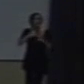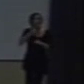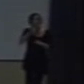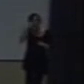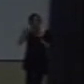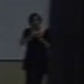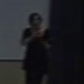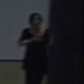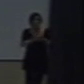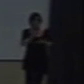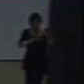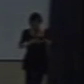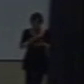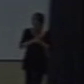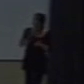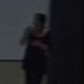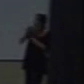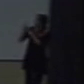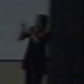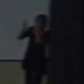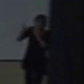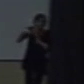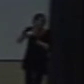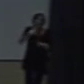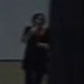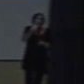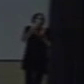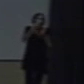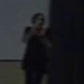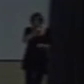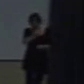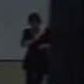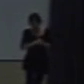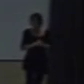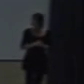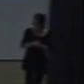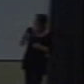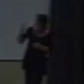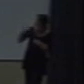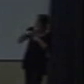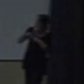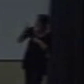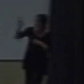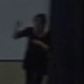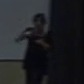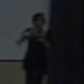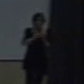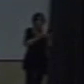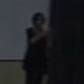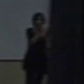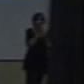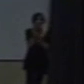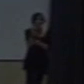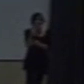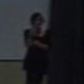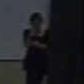de periodisme ciutadà que col·labora. Aquesta, precisament, no em sembla gaire bé perquè era això, no? Era com el New York Times, el Guardian i tots els diaris digitals, tots els